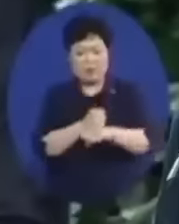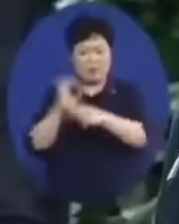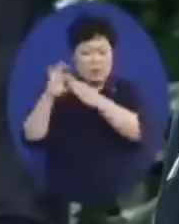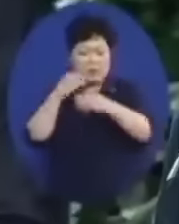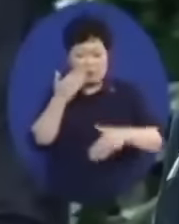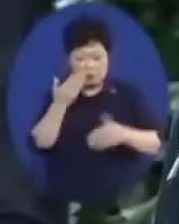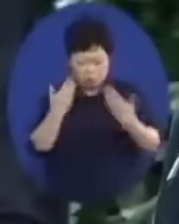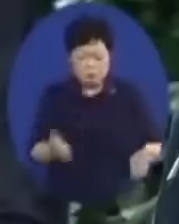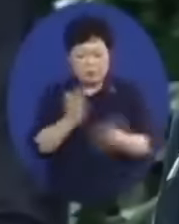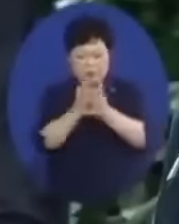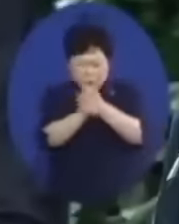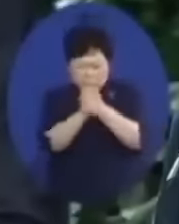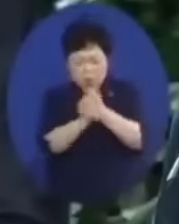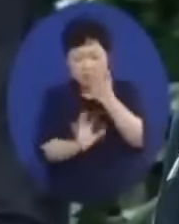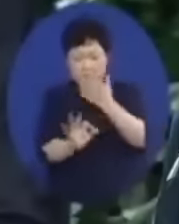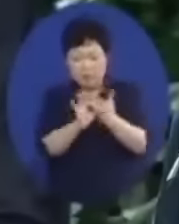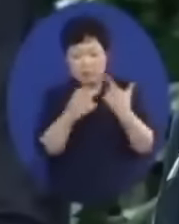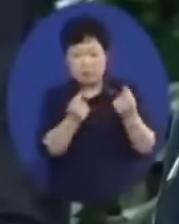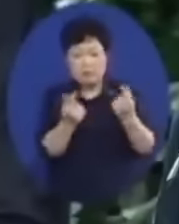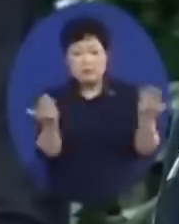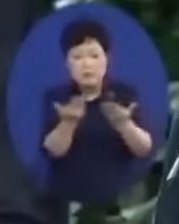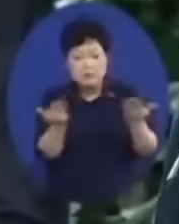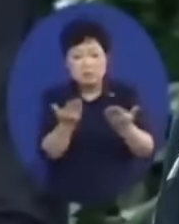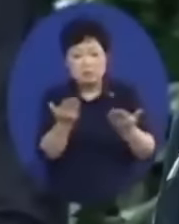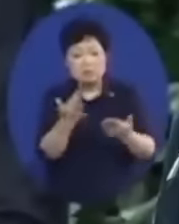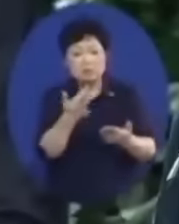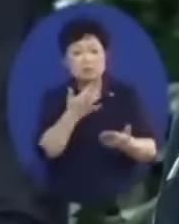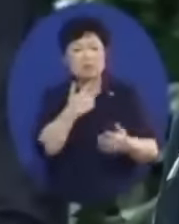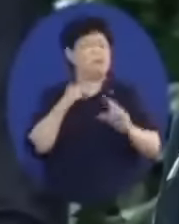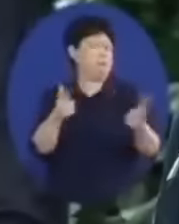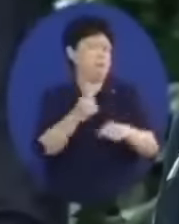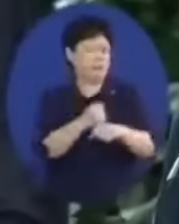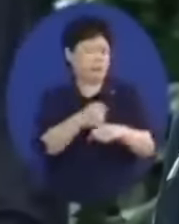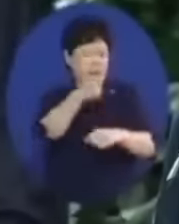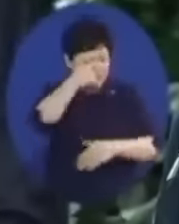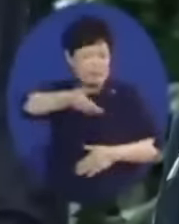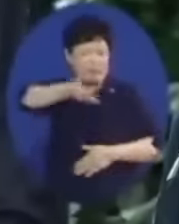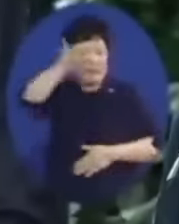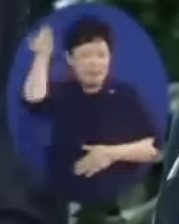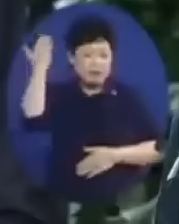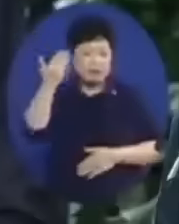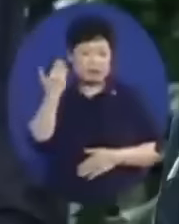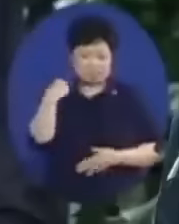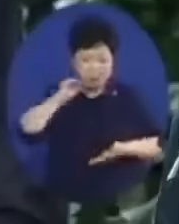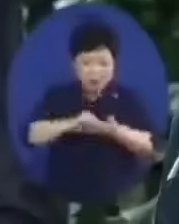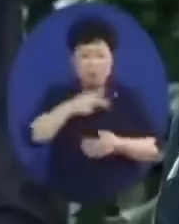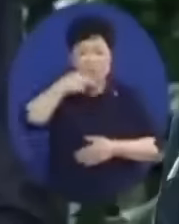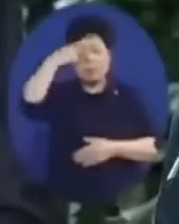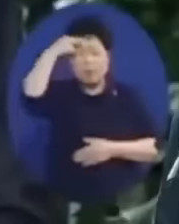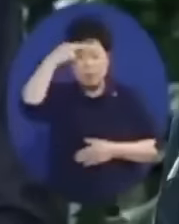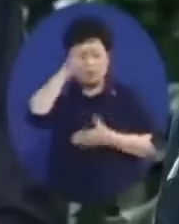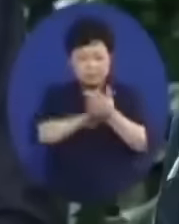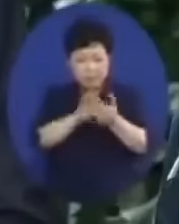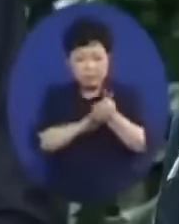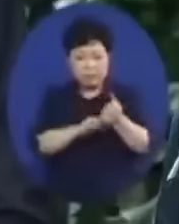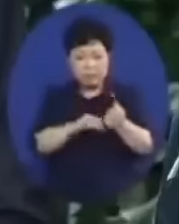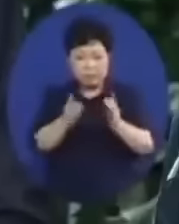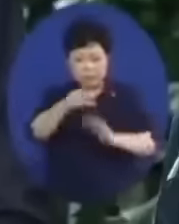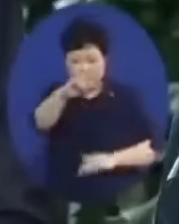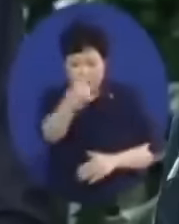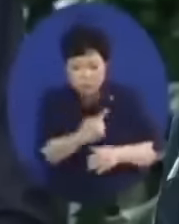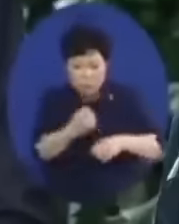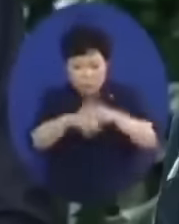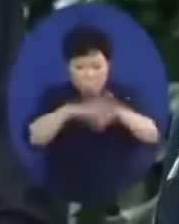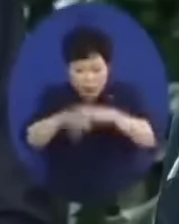기도를 했으면 그런 일을 당하지 않습니다. 그가 옛날 다시 술 먹고 도박했으면 집에 돌아와서